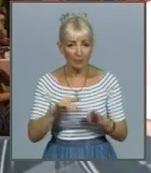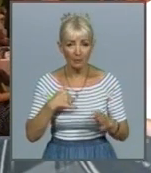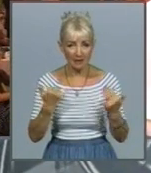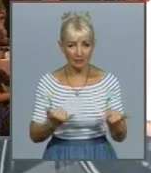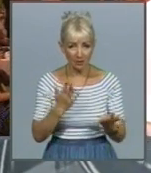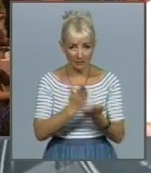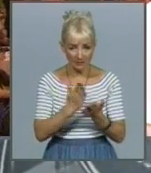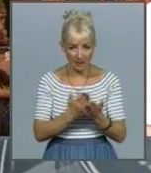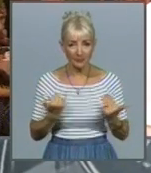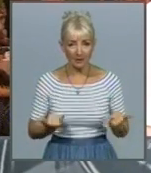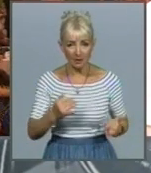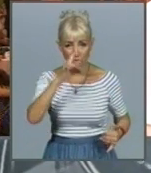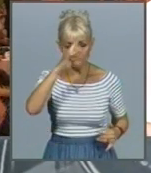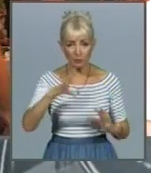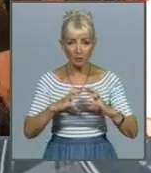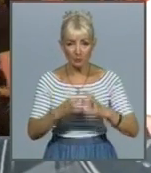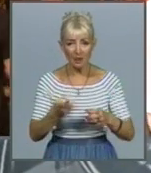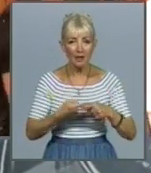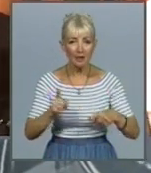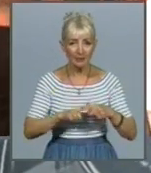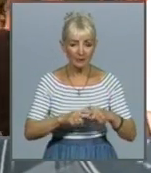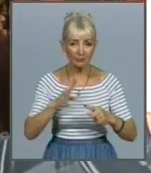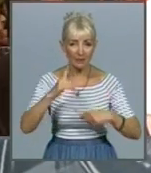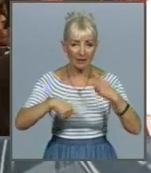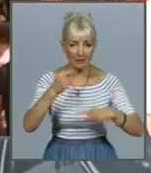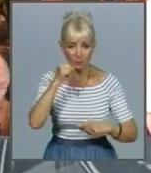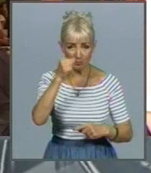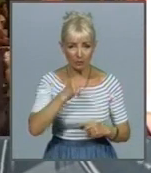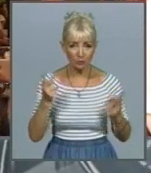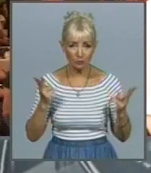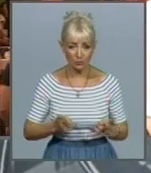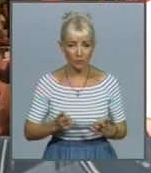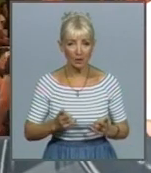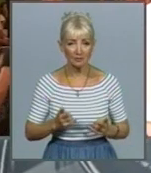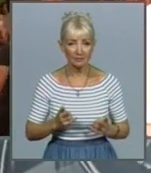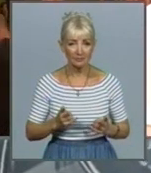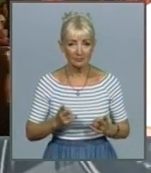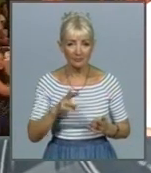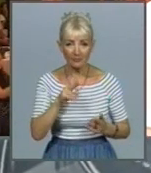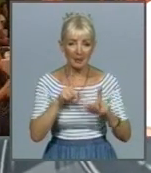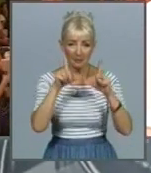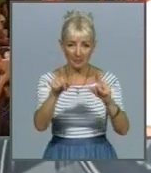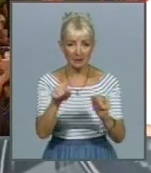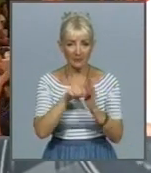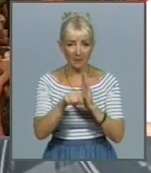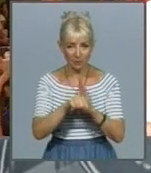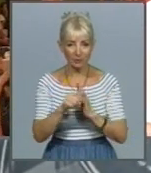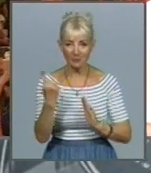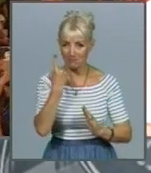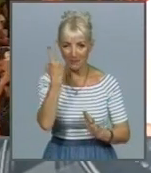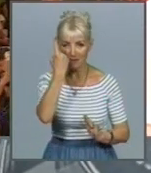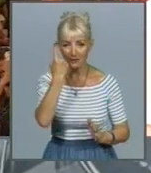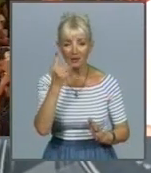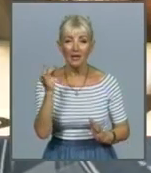являемся действующими чемпионами мира поэтому в следующем году нам нужно да то есть мы едем в качестве фаворита и поэтому мы должны